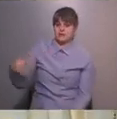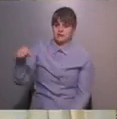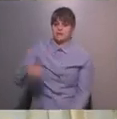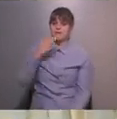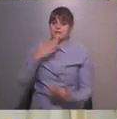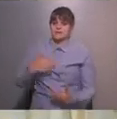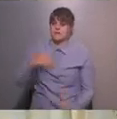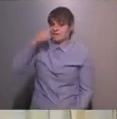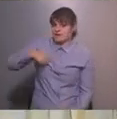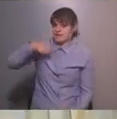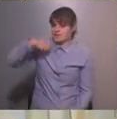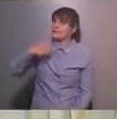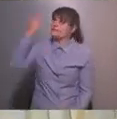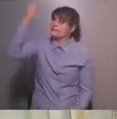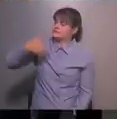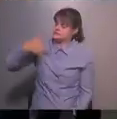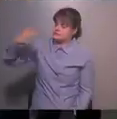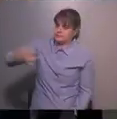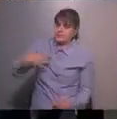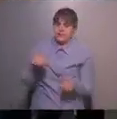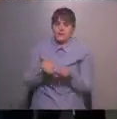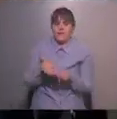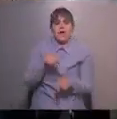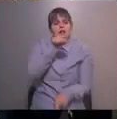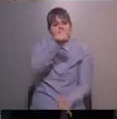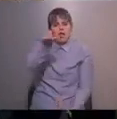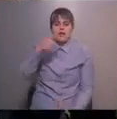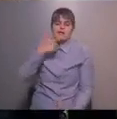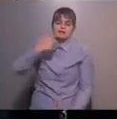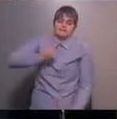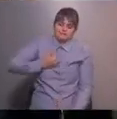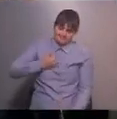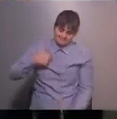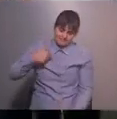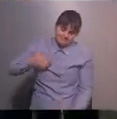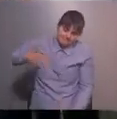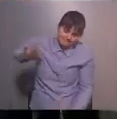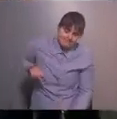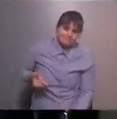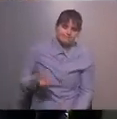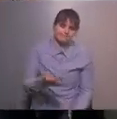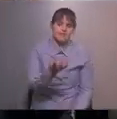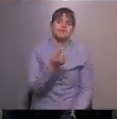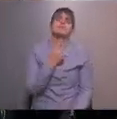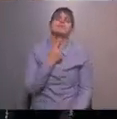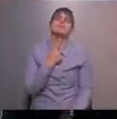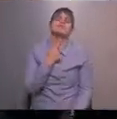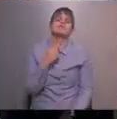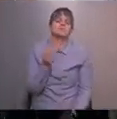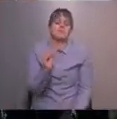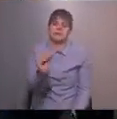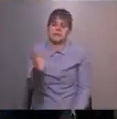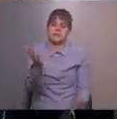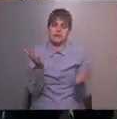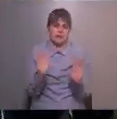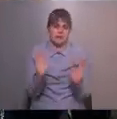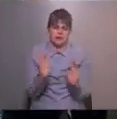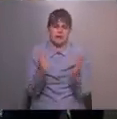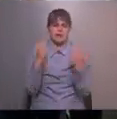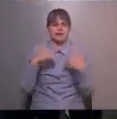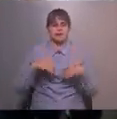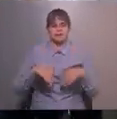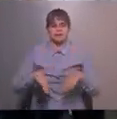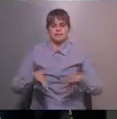Perdoai-nos as nossas ofensas, assim como nós perdoamos a quem nos tem ofendido. E não nos